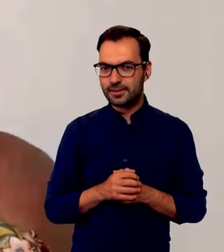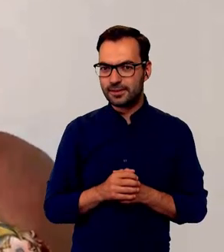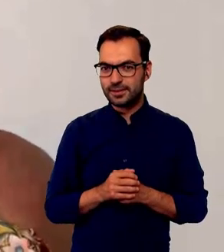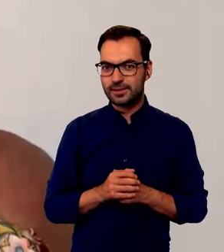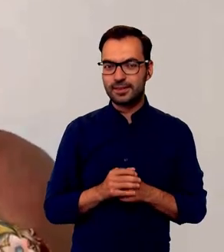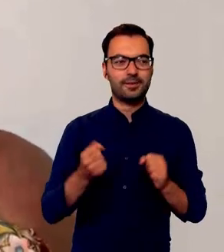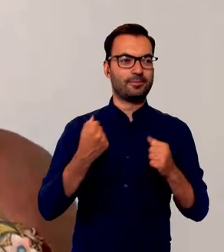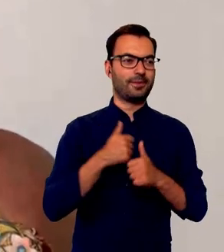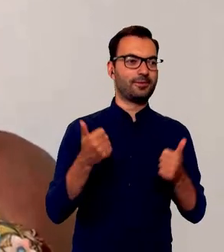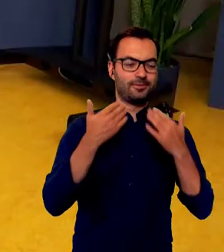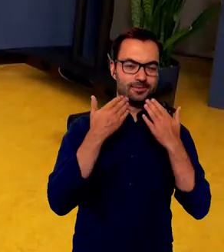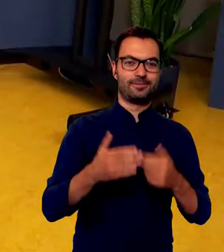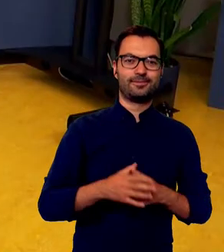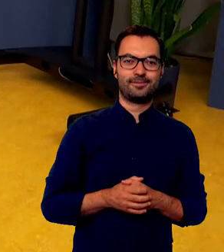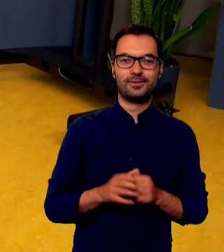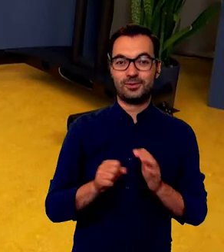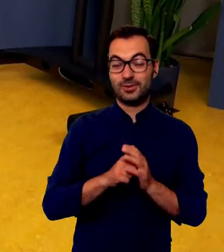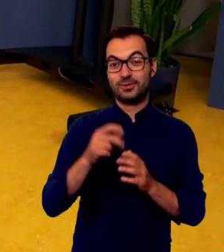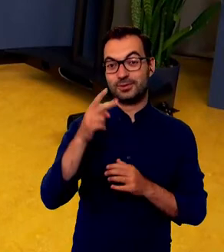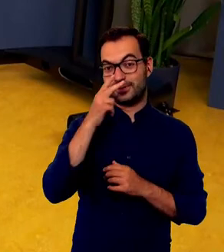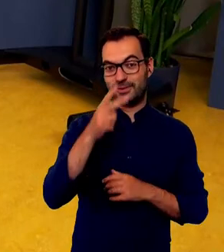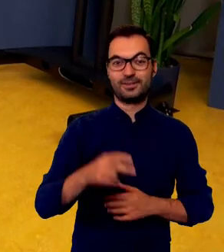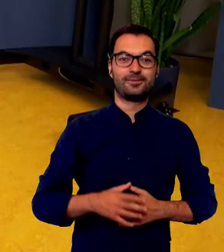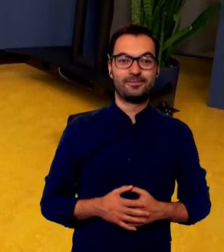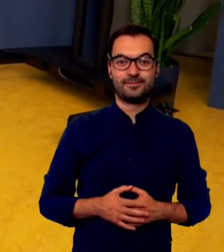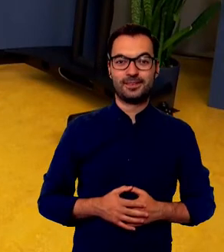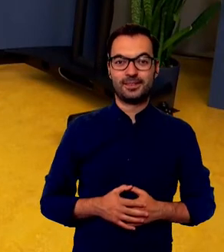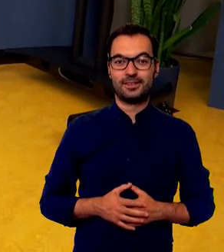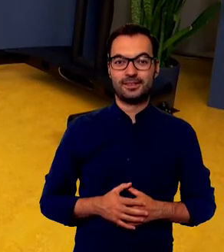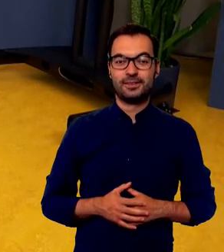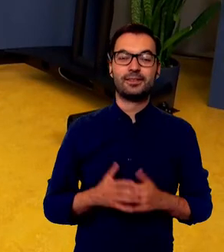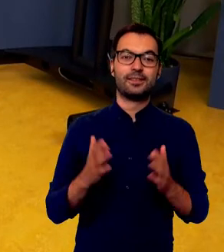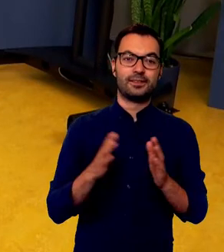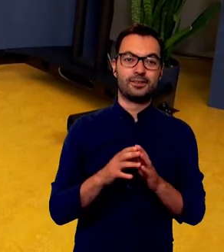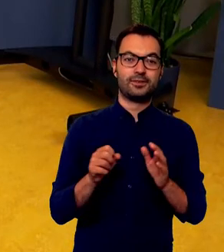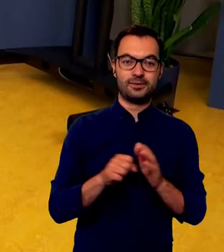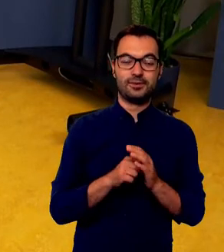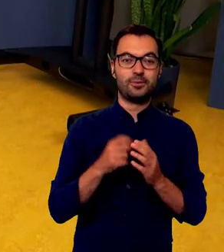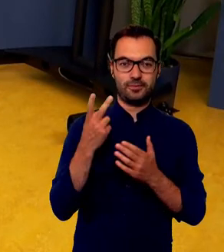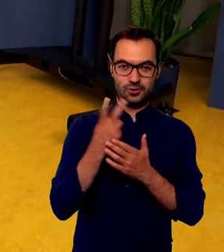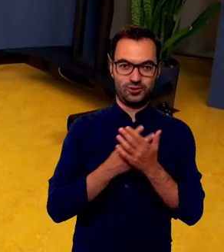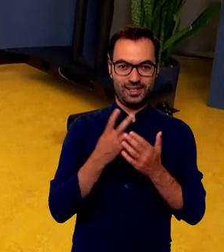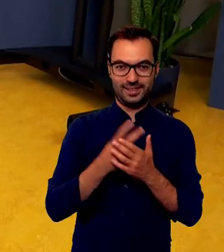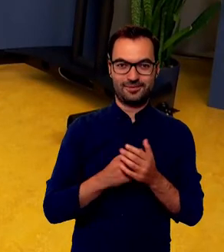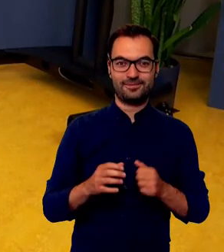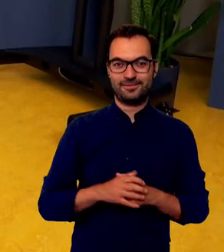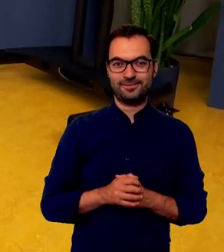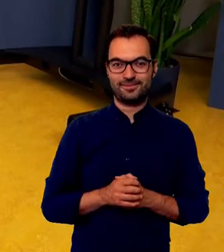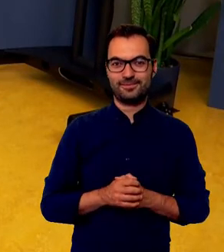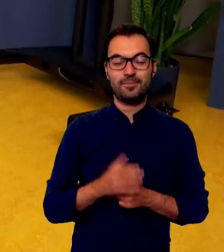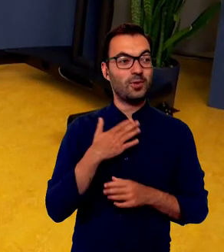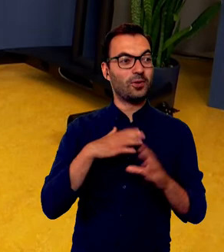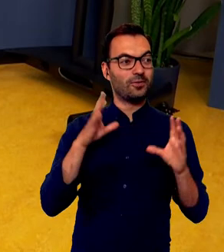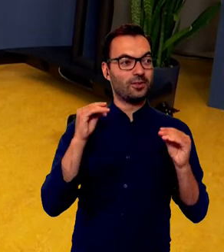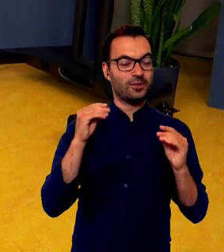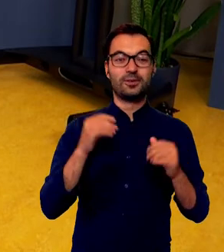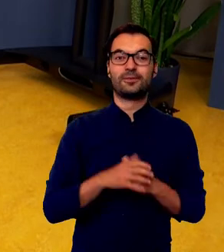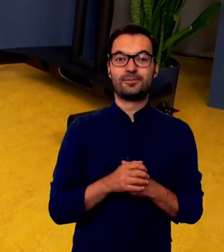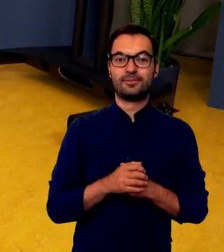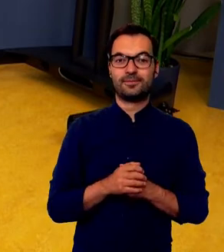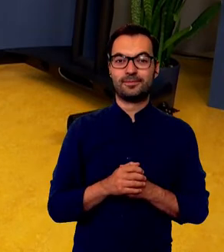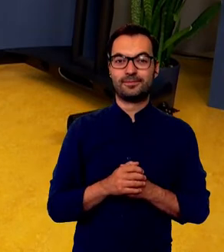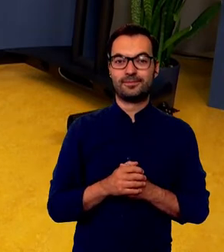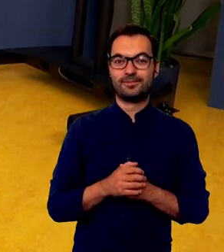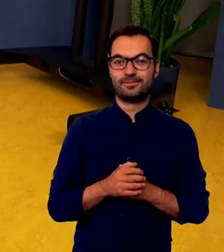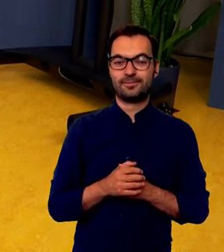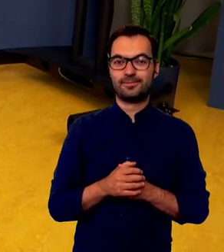pokazywała. Dziękuję. Doskonale. Bardzo dziękujemy. Do zobaczenia, do usłyszenia. Skoro mówiliśmy o literaturze, dzięki, do zobaczenia. Trzymaj się i pięknego wieczoru. Zapowiedź kolacji